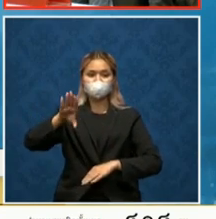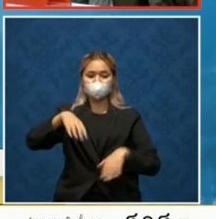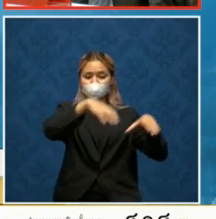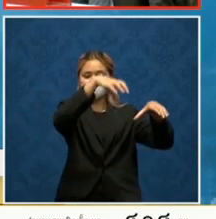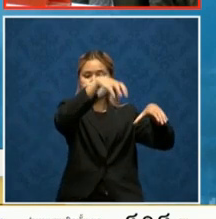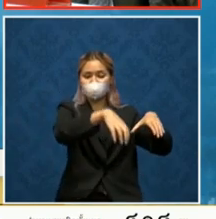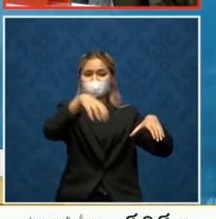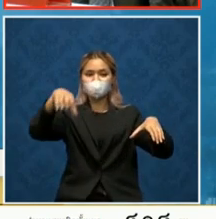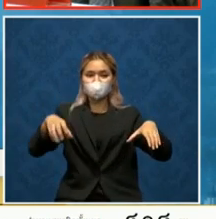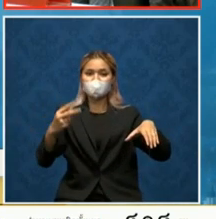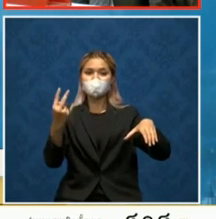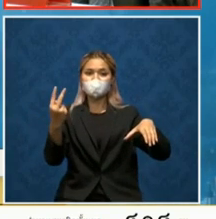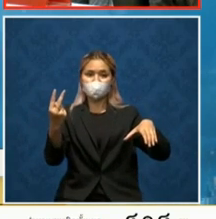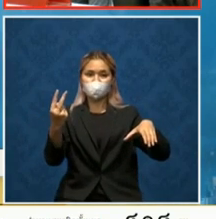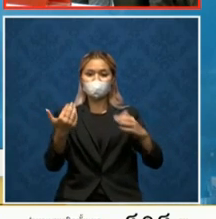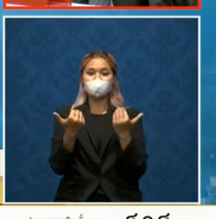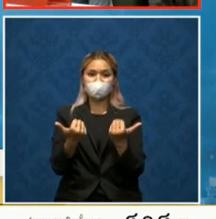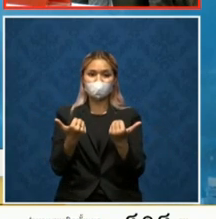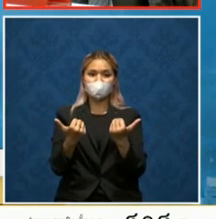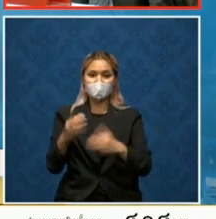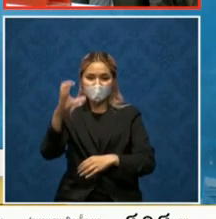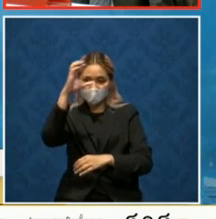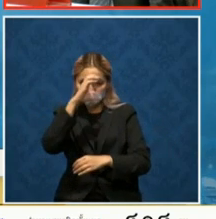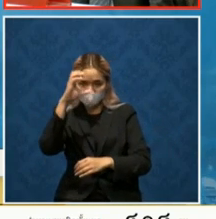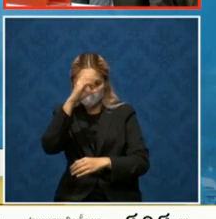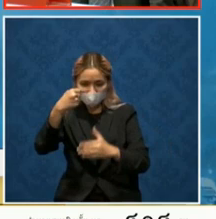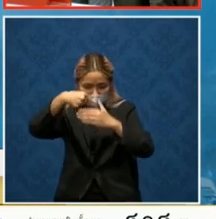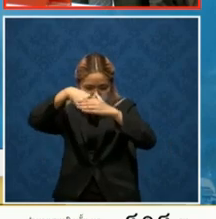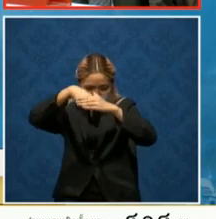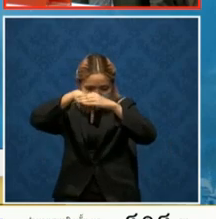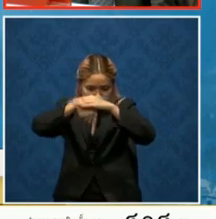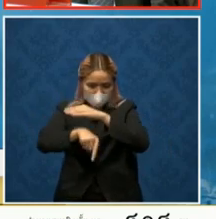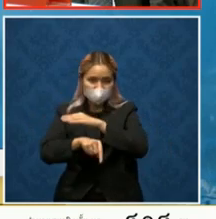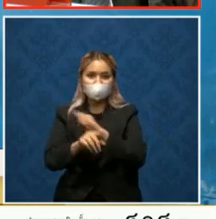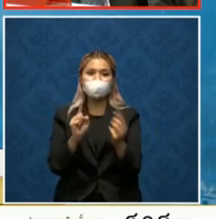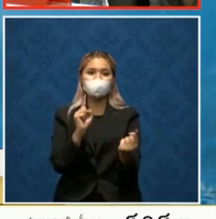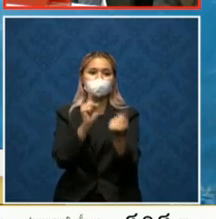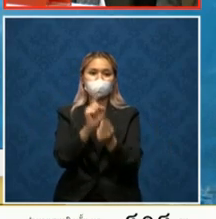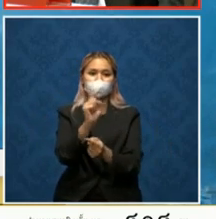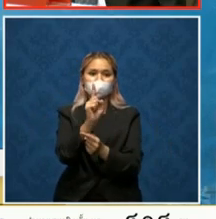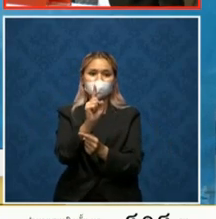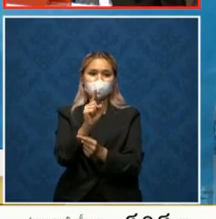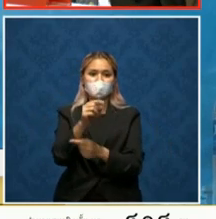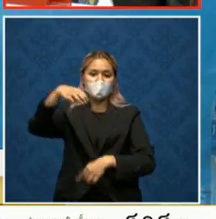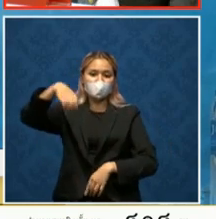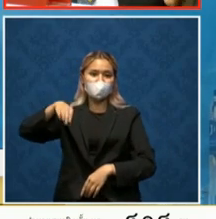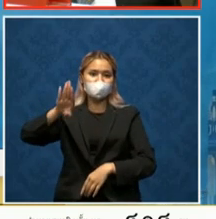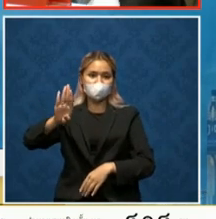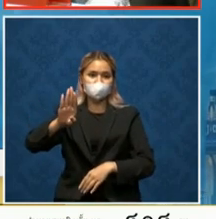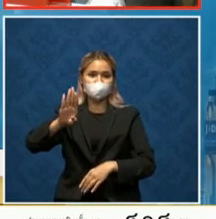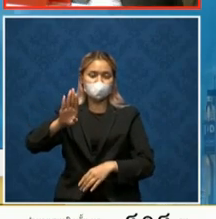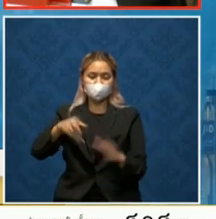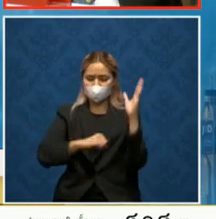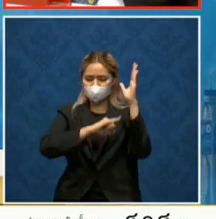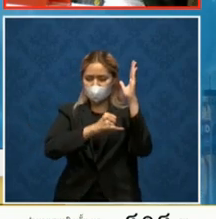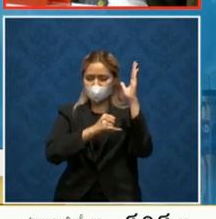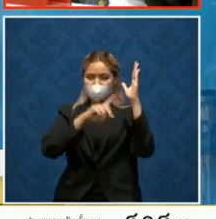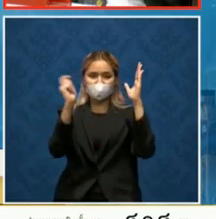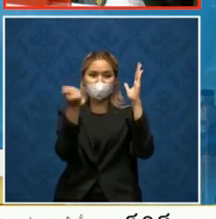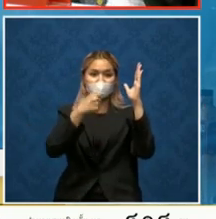บริษัทในตลาดหลักทรัพย์ที่สามารถค้นหาได้โดยสะดวกบริษัทแรกครับอยู่ในจังหวัดกระบี่โครงเนื้อที่ดินประมาณ